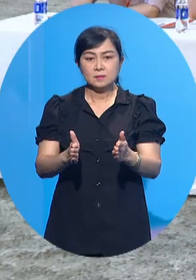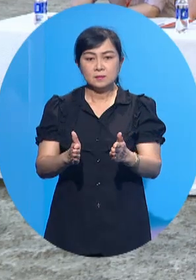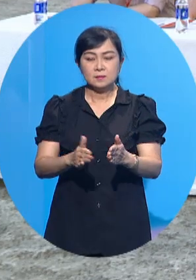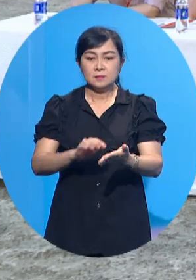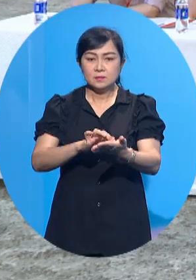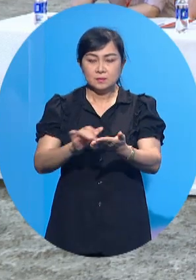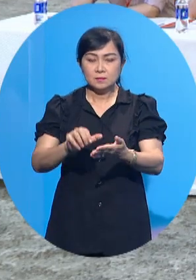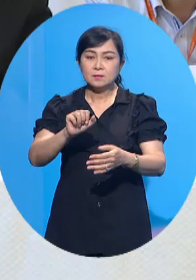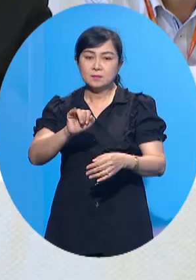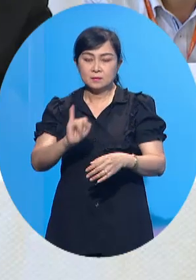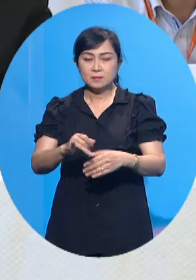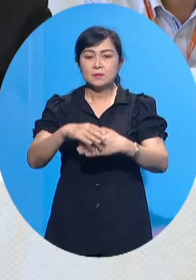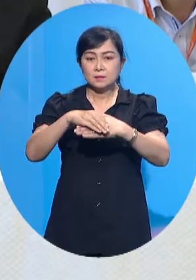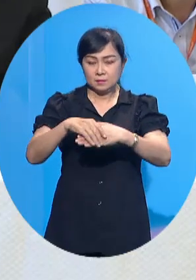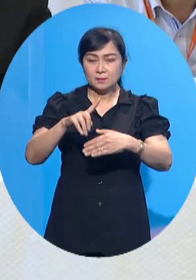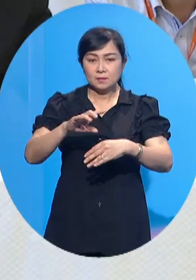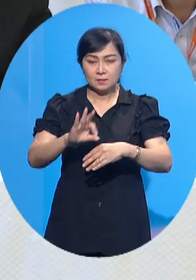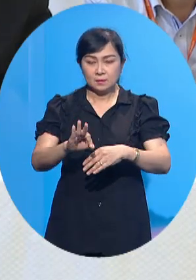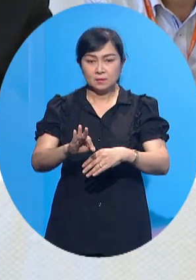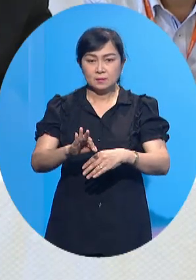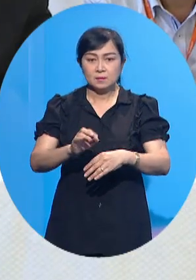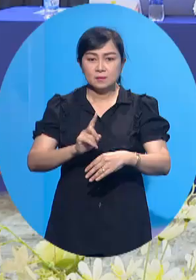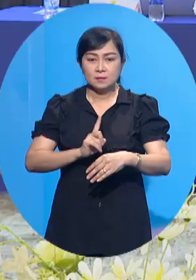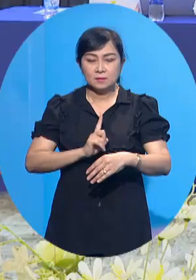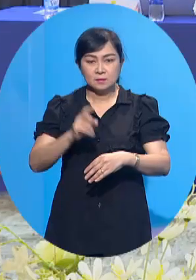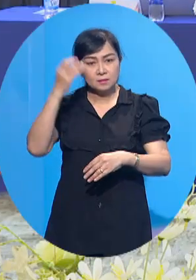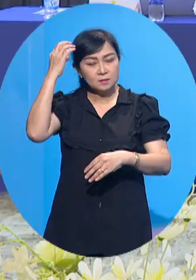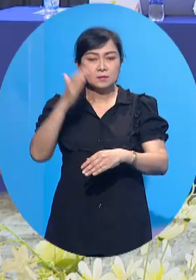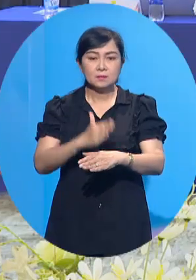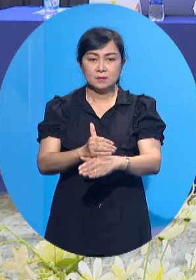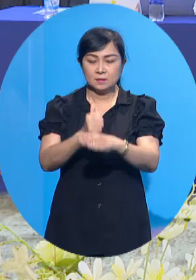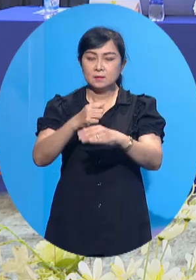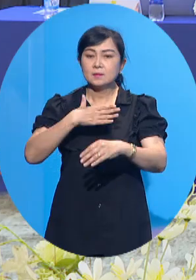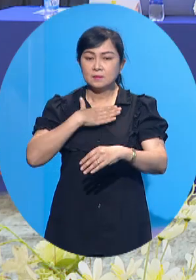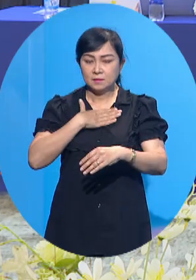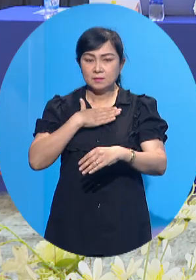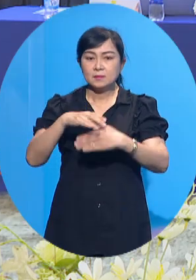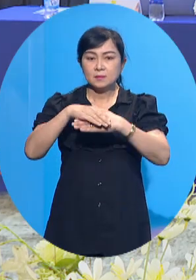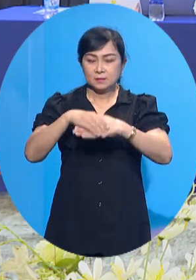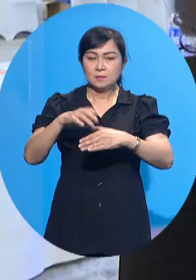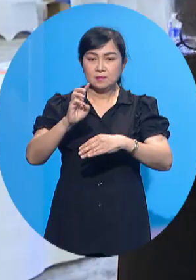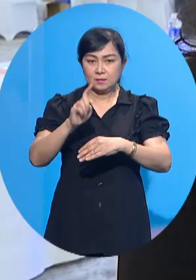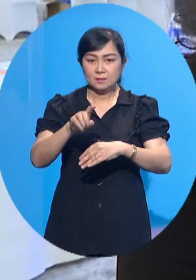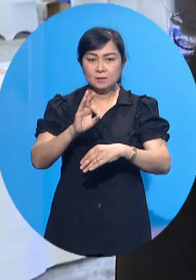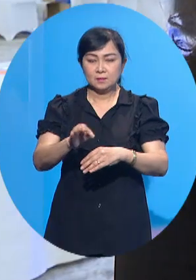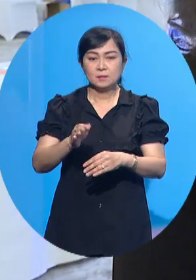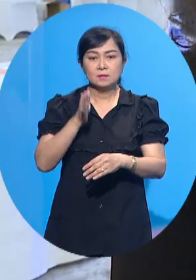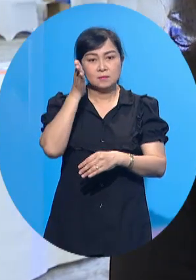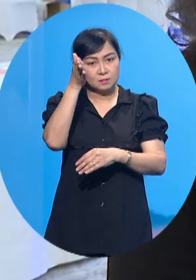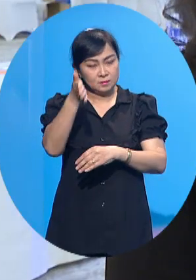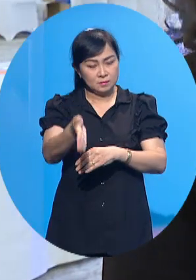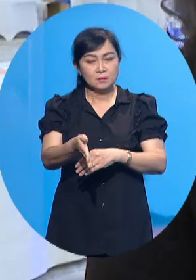công nghệ về AI và các bạn có thể upgrade bản thân về những cái kiến thức cần thiết của nghiệp vụ của mình thì các bạn sẽ có thể bước qua một